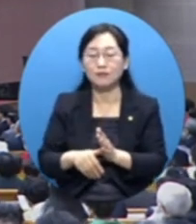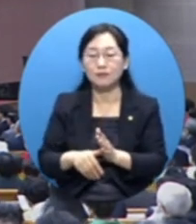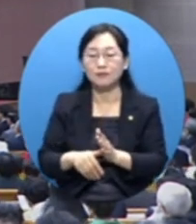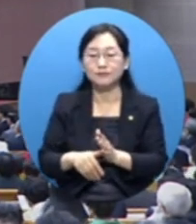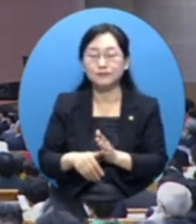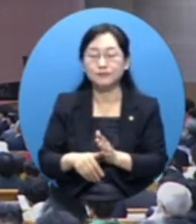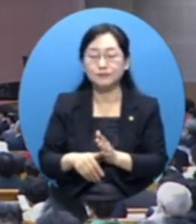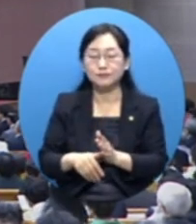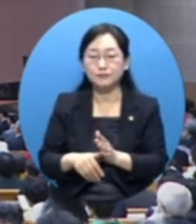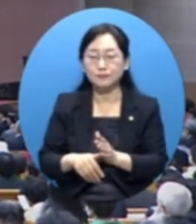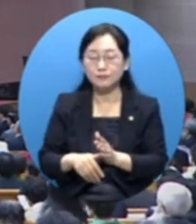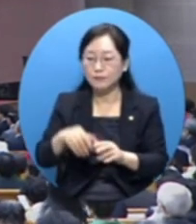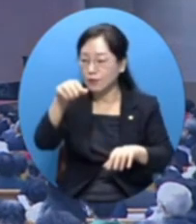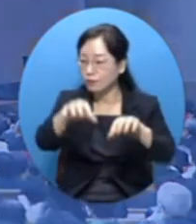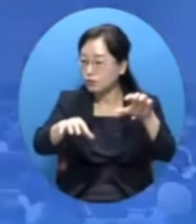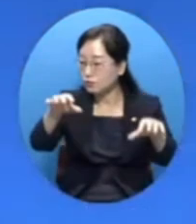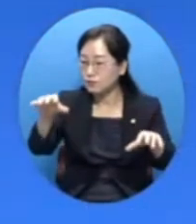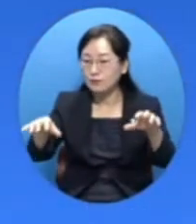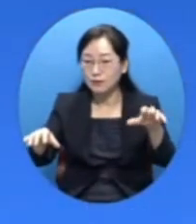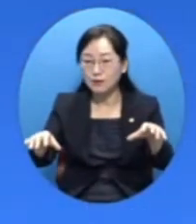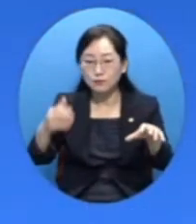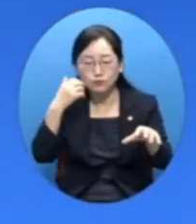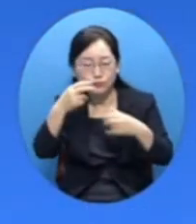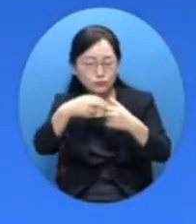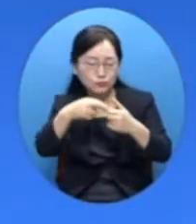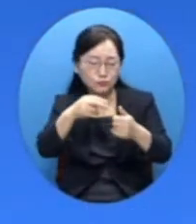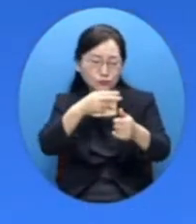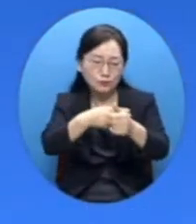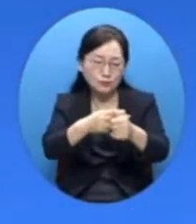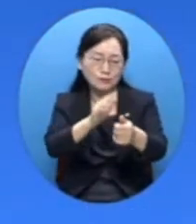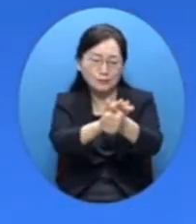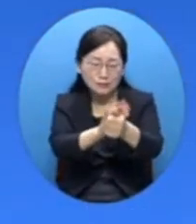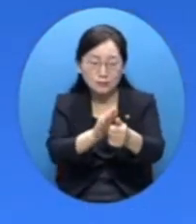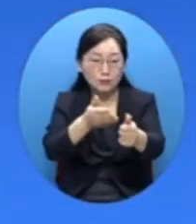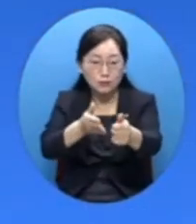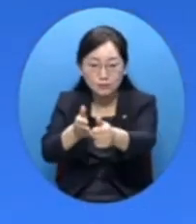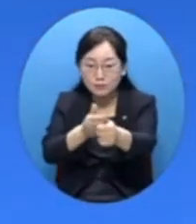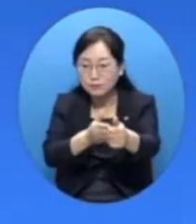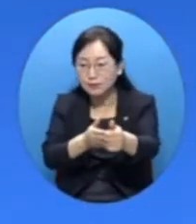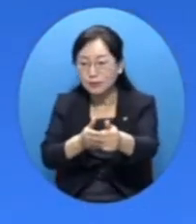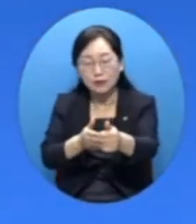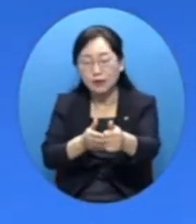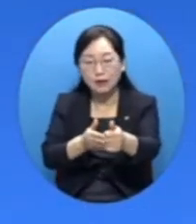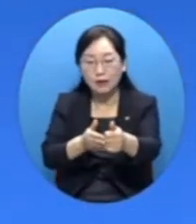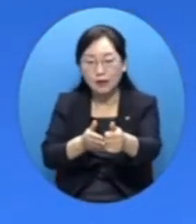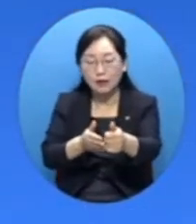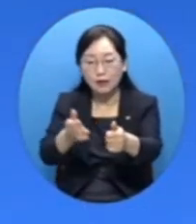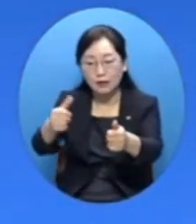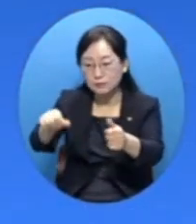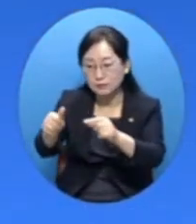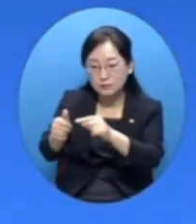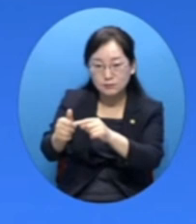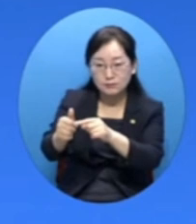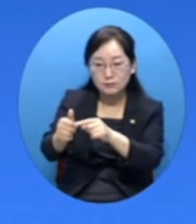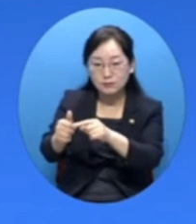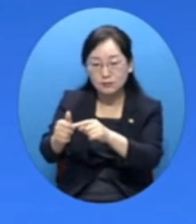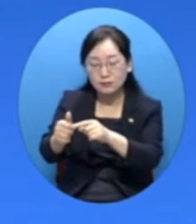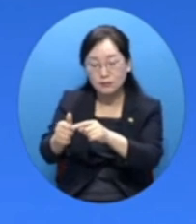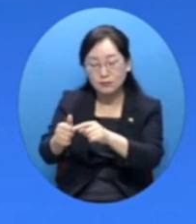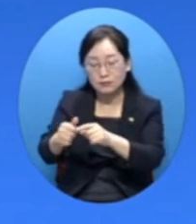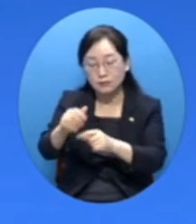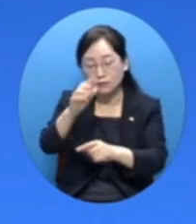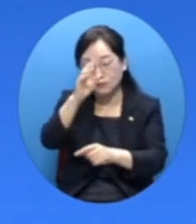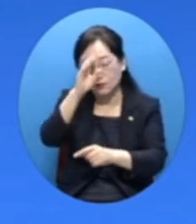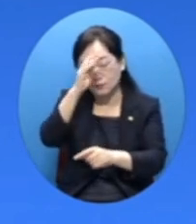그래서 동네 의원을 찾아가고 뭐해도 아이가 시험시험 하라